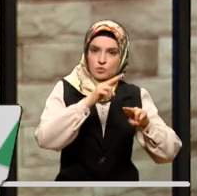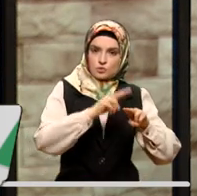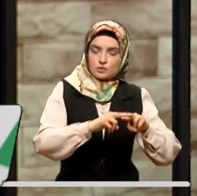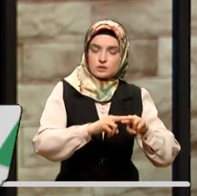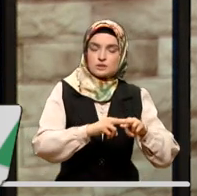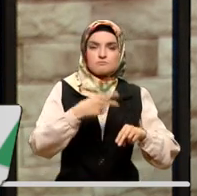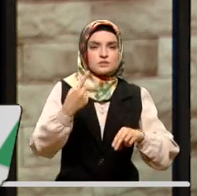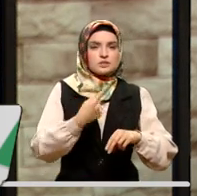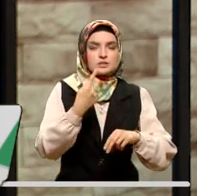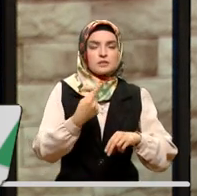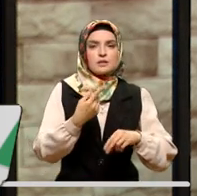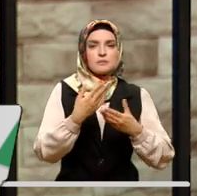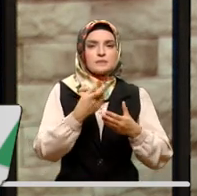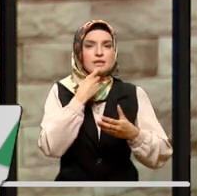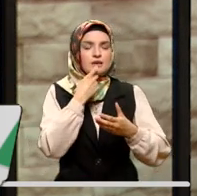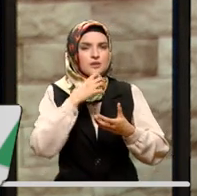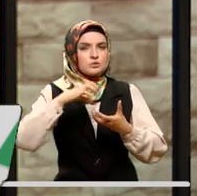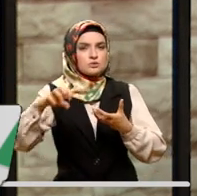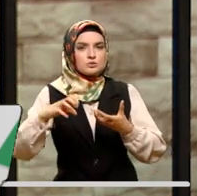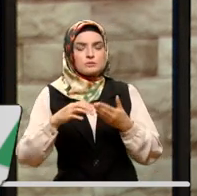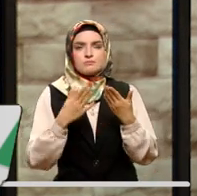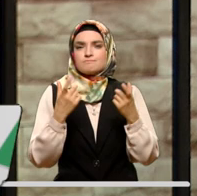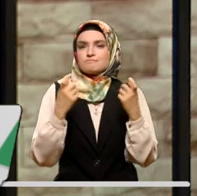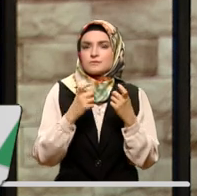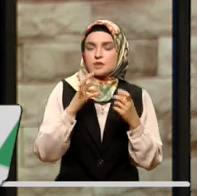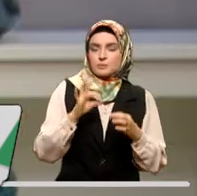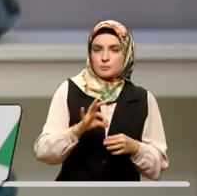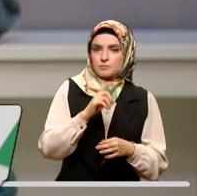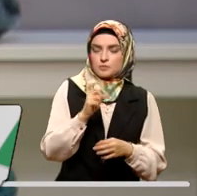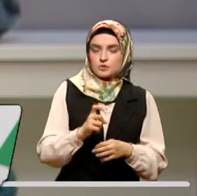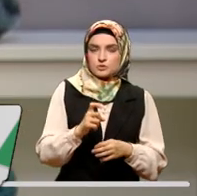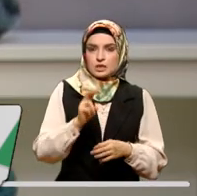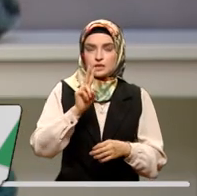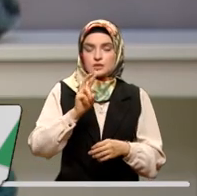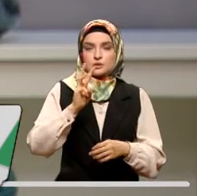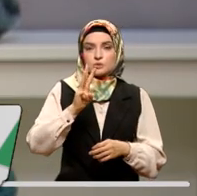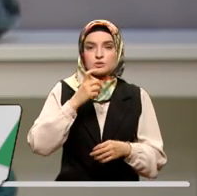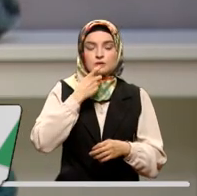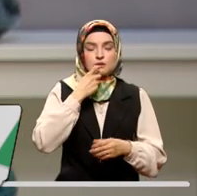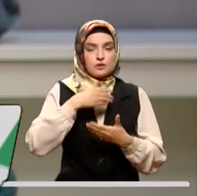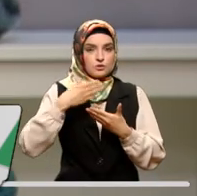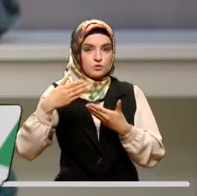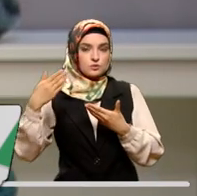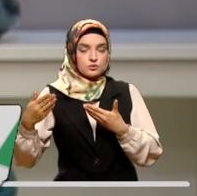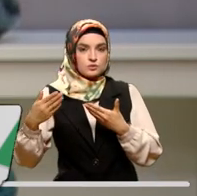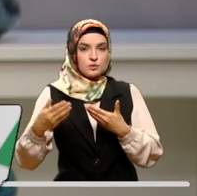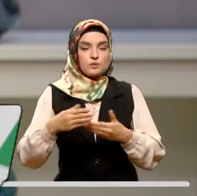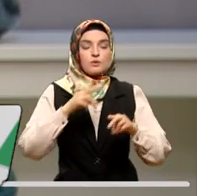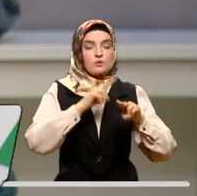öğreteceğimiz şeyler, işte yaş grubu. Nereden başlıyor dedik? İşte 2 yaştan veya 3 yaştan sonra yavaş yavaş bir öğretmeye